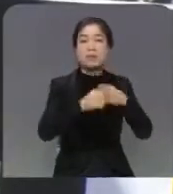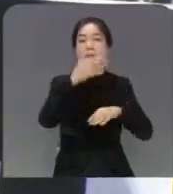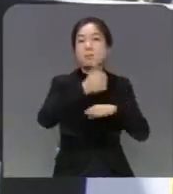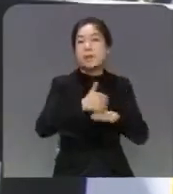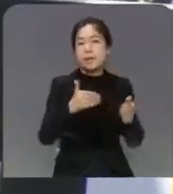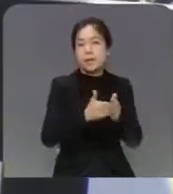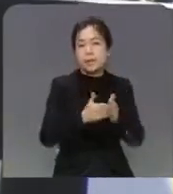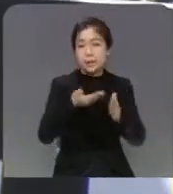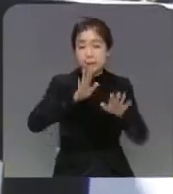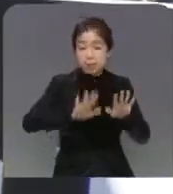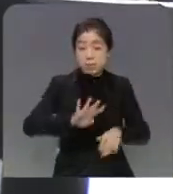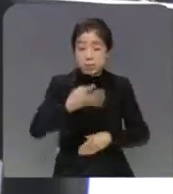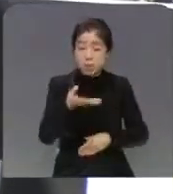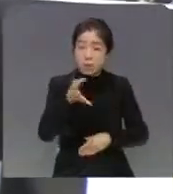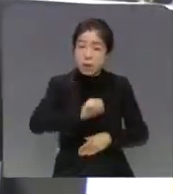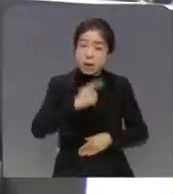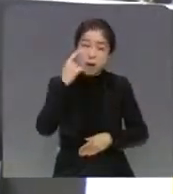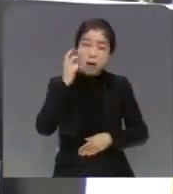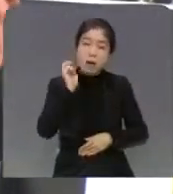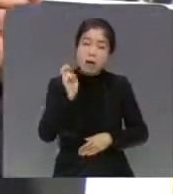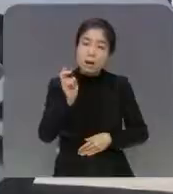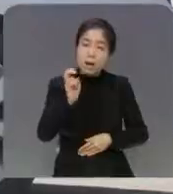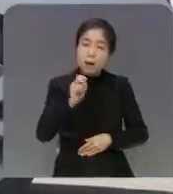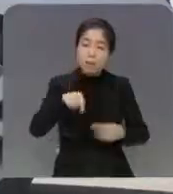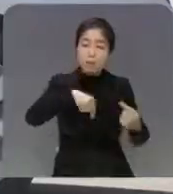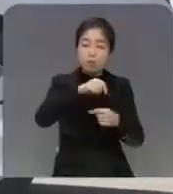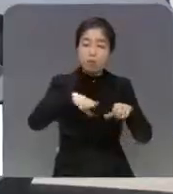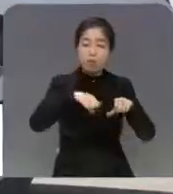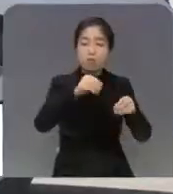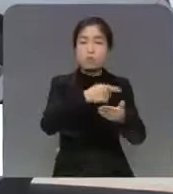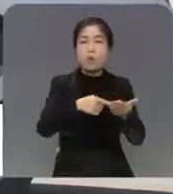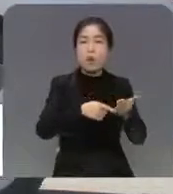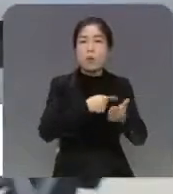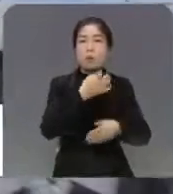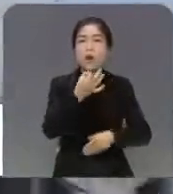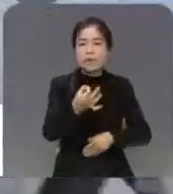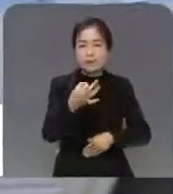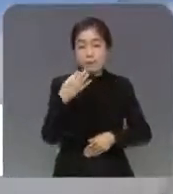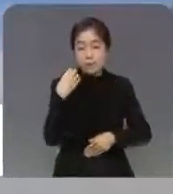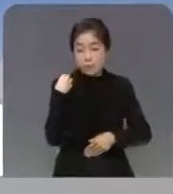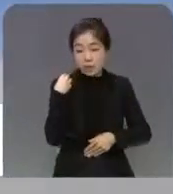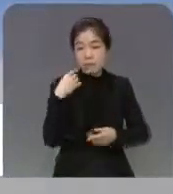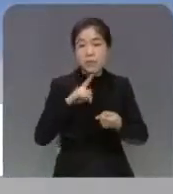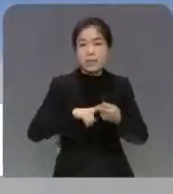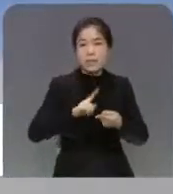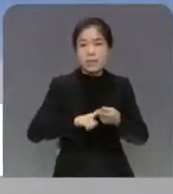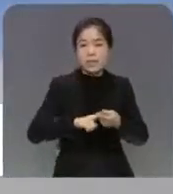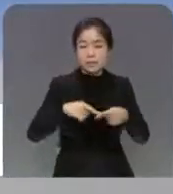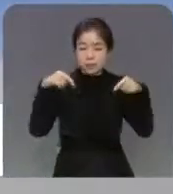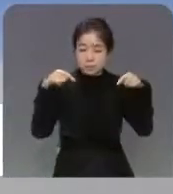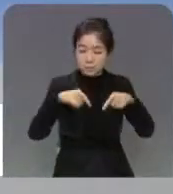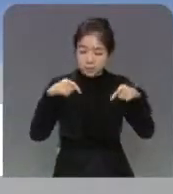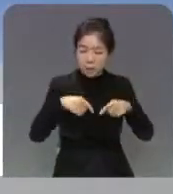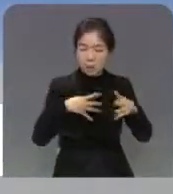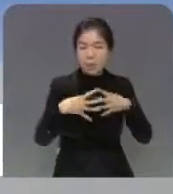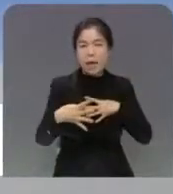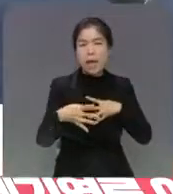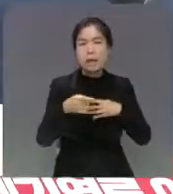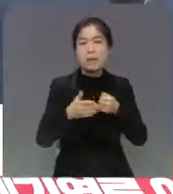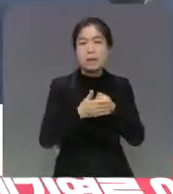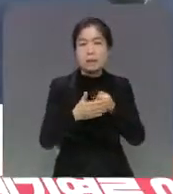하지만 현재 400억 여원으로 추정되는 가동 중단 손실보전금 책임을 두고 협상이 사실상